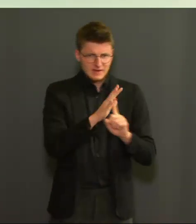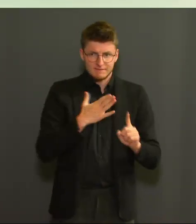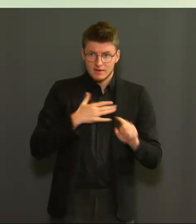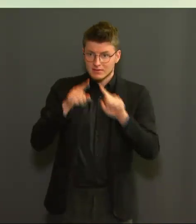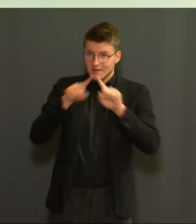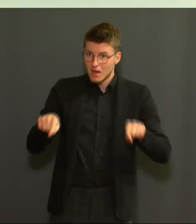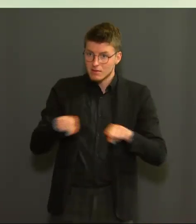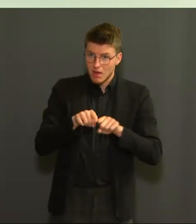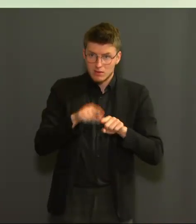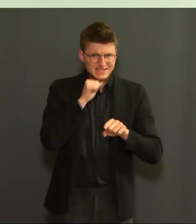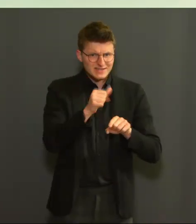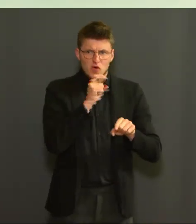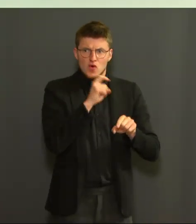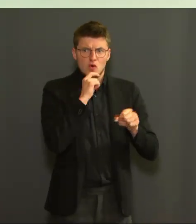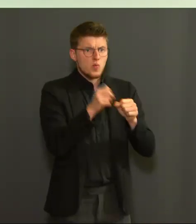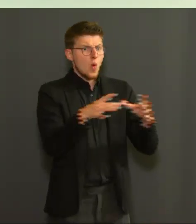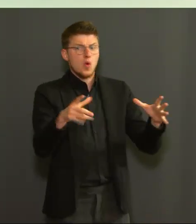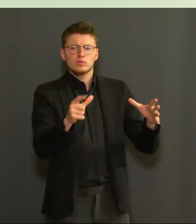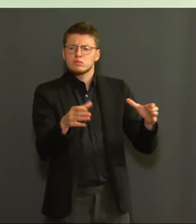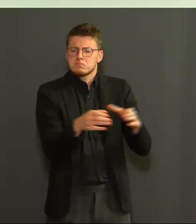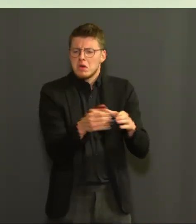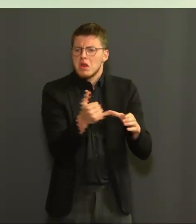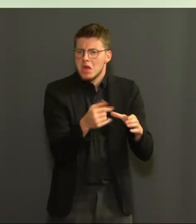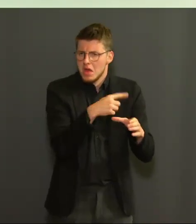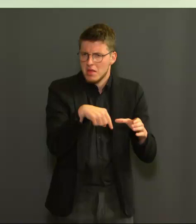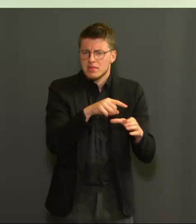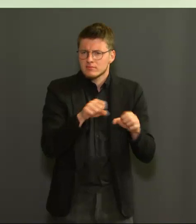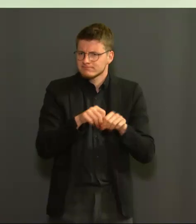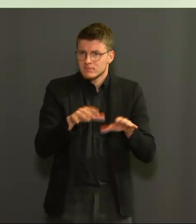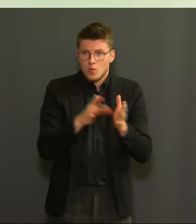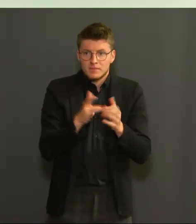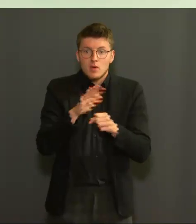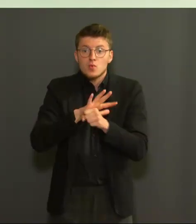vooral dankzij de algemeen dalende circulatie van het virus.